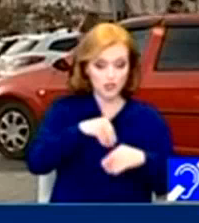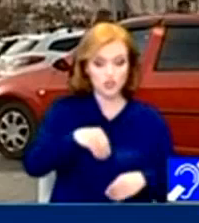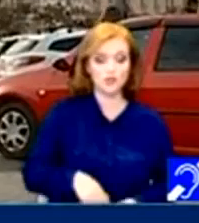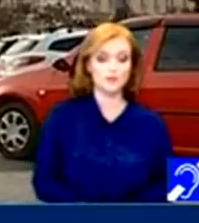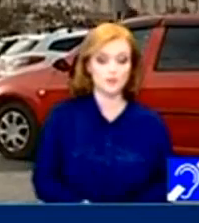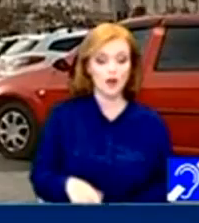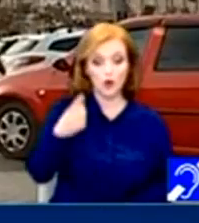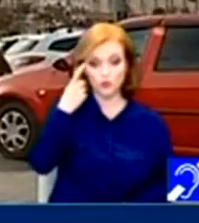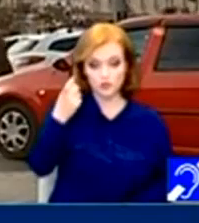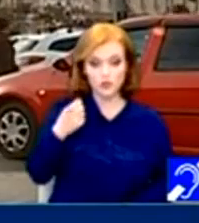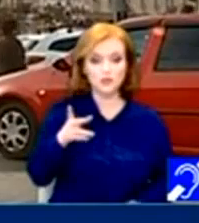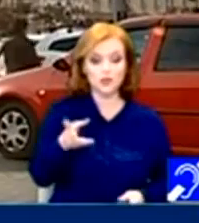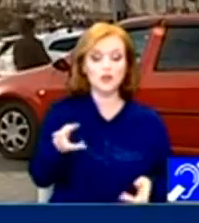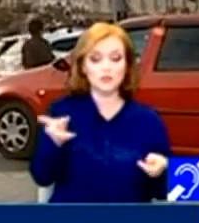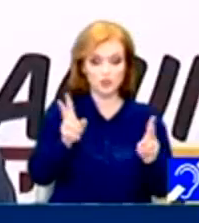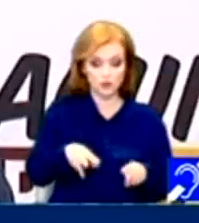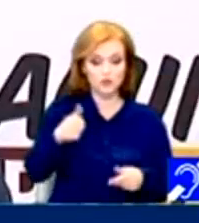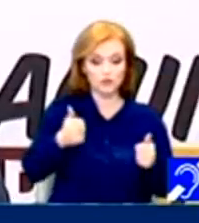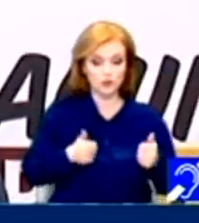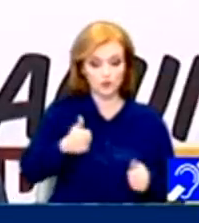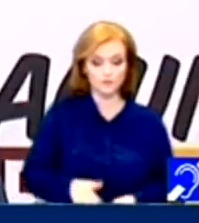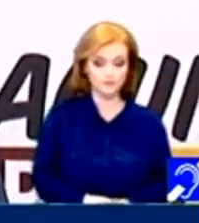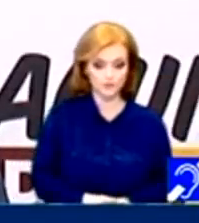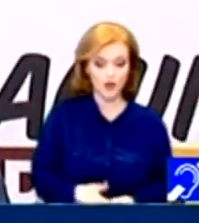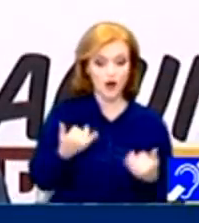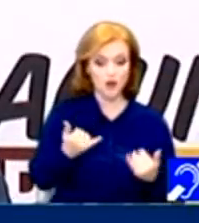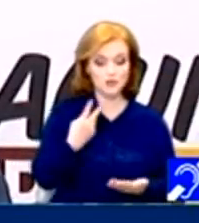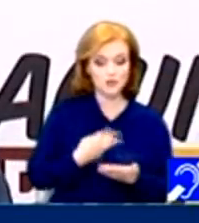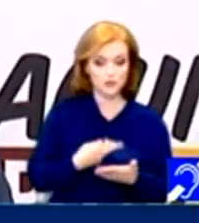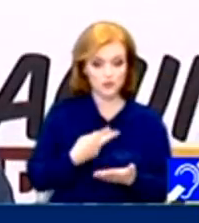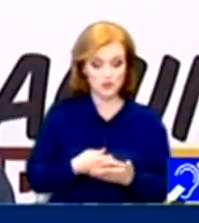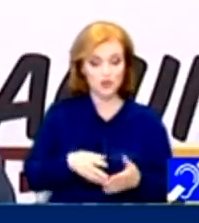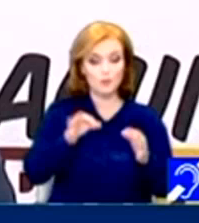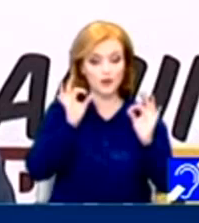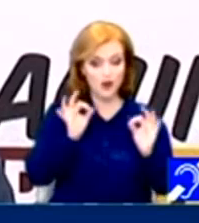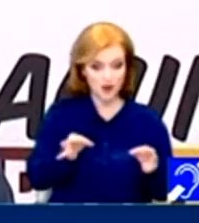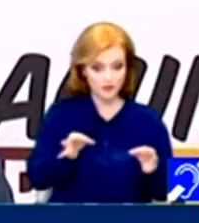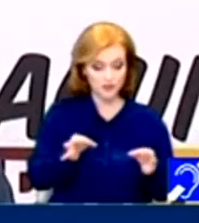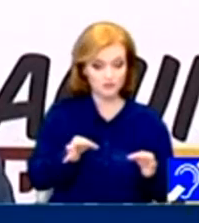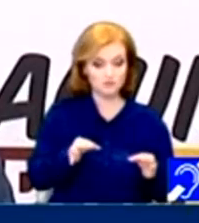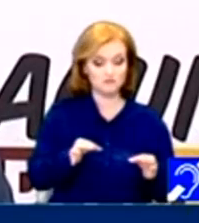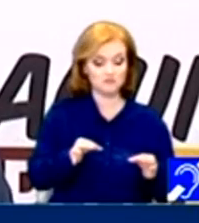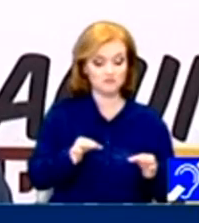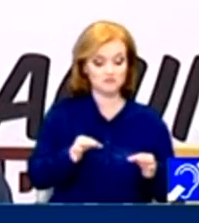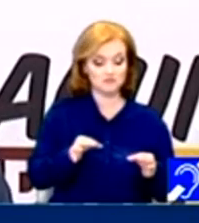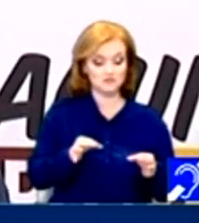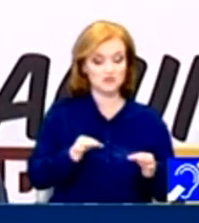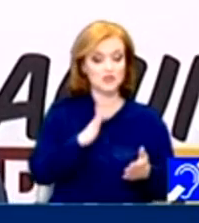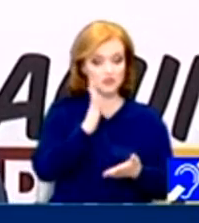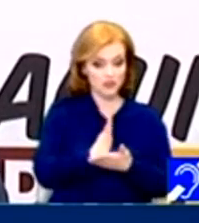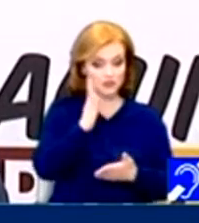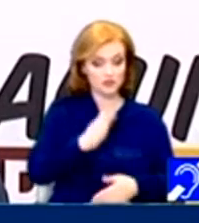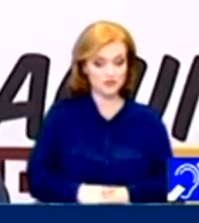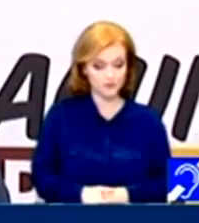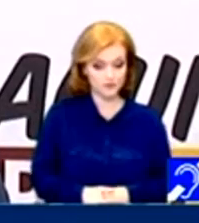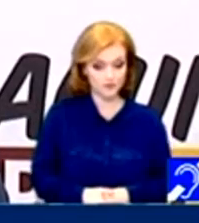octombrie, a anunțat că rămâne în cursa electorală. S-a demonstrat astăzi că adevărul este de partea noastră. Acum nu